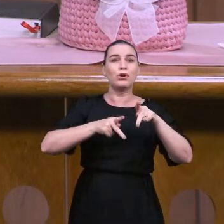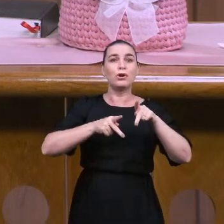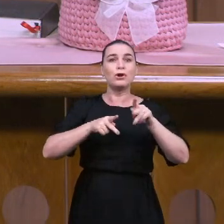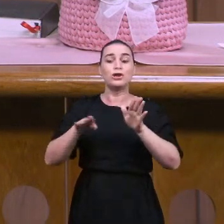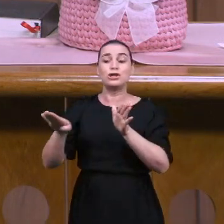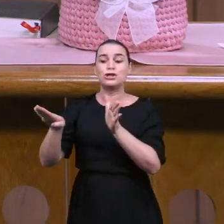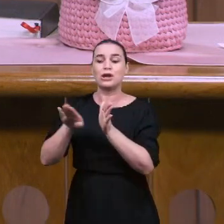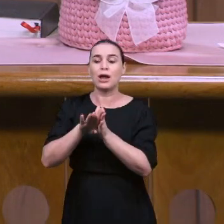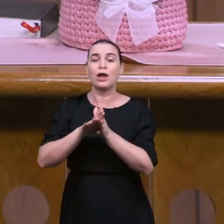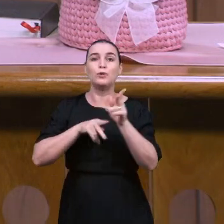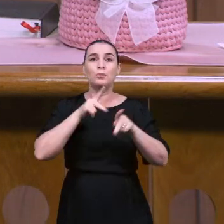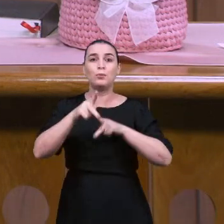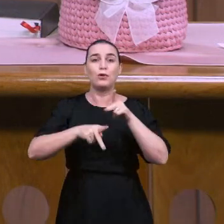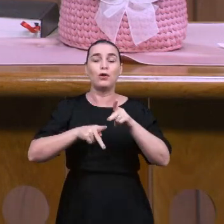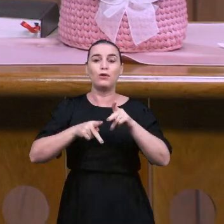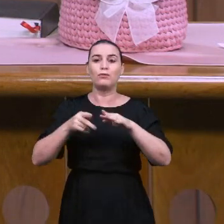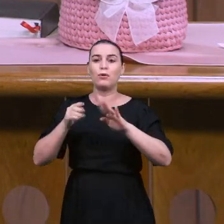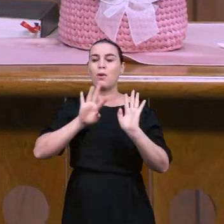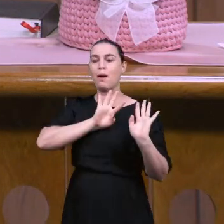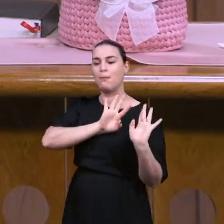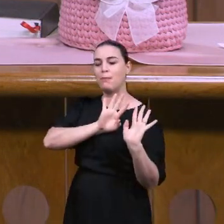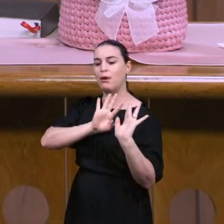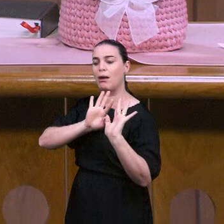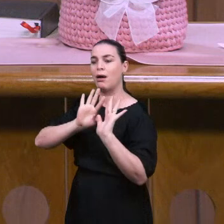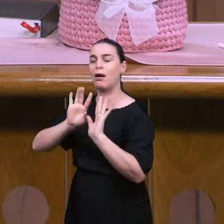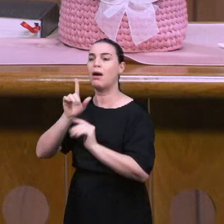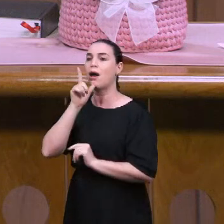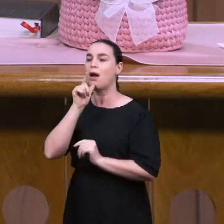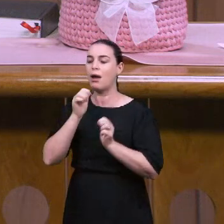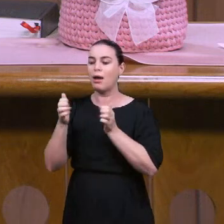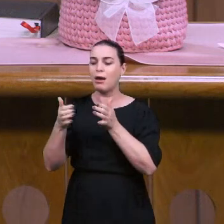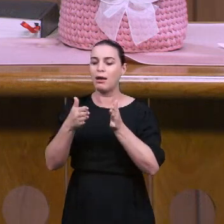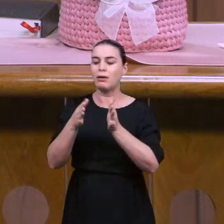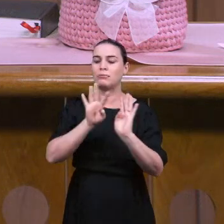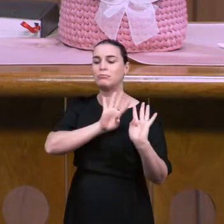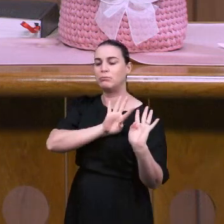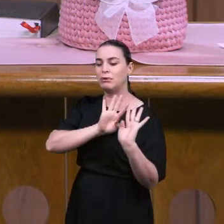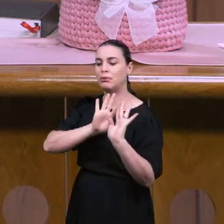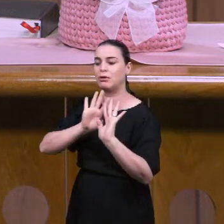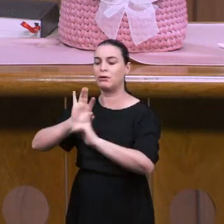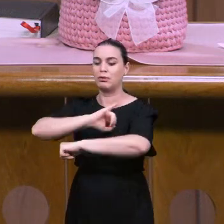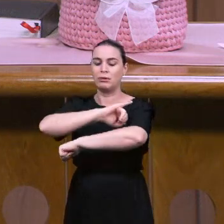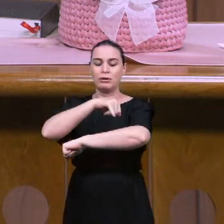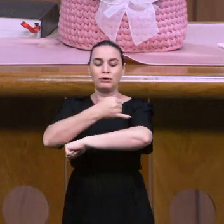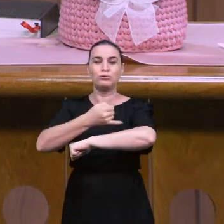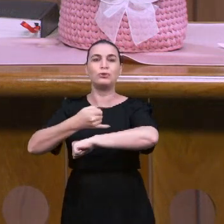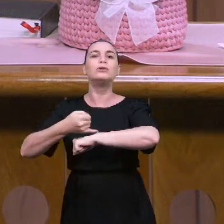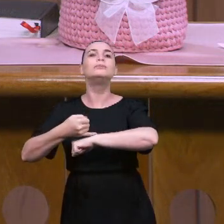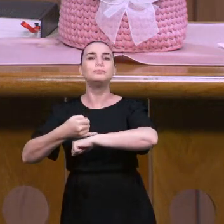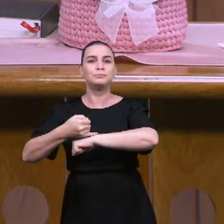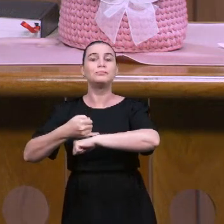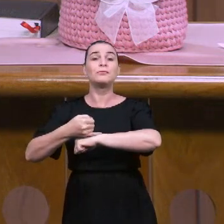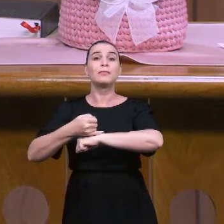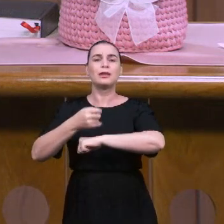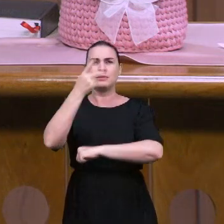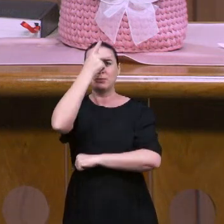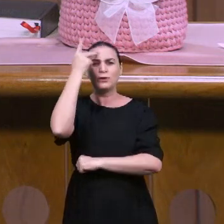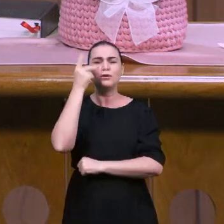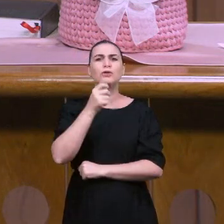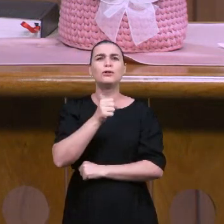l'arrivée du peuple, le passage par le Jourdain. Israël va rester. Les anciens qui étaient là,